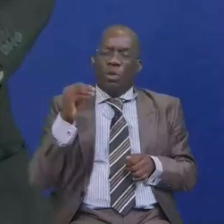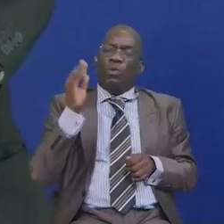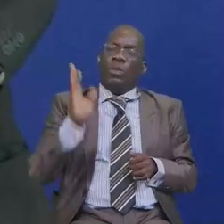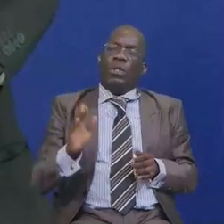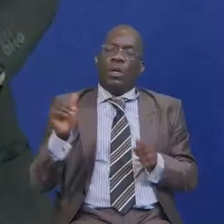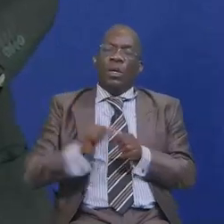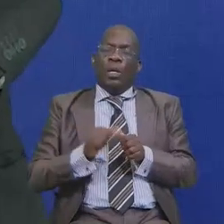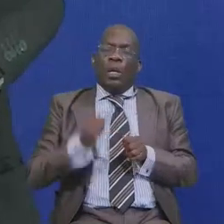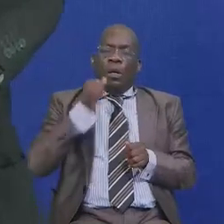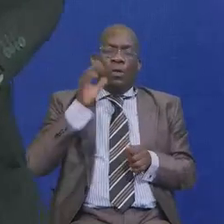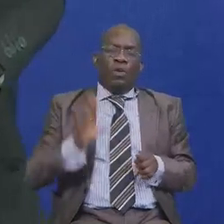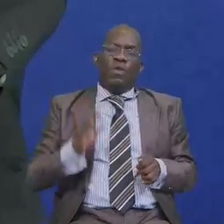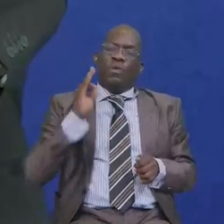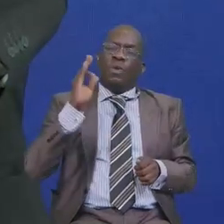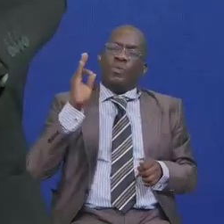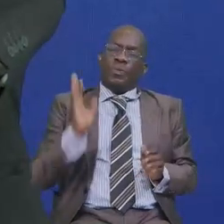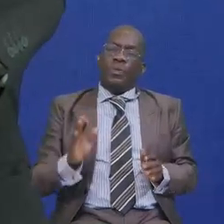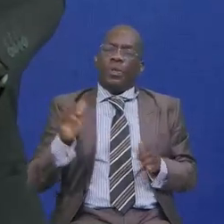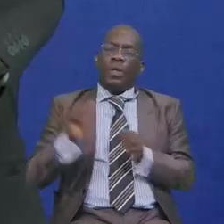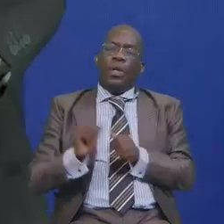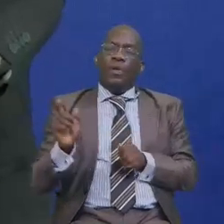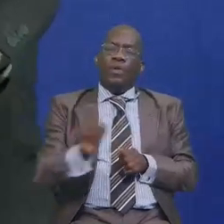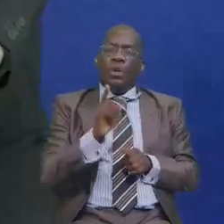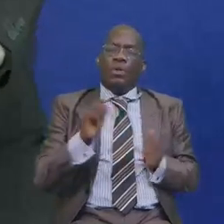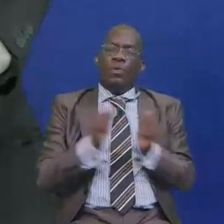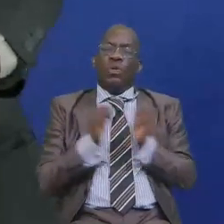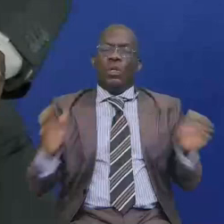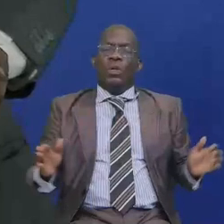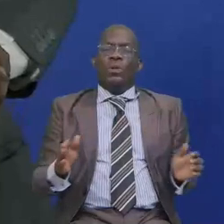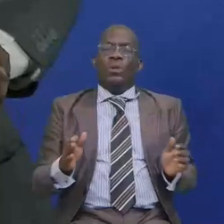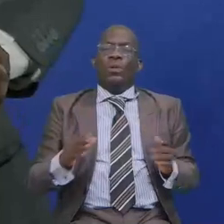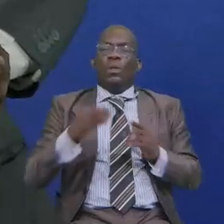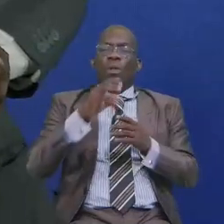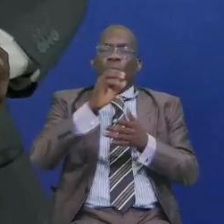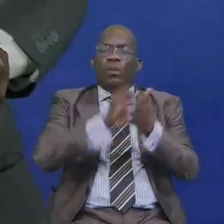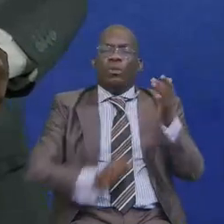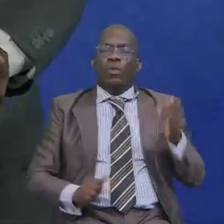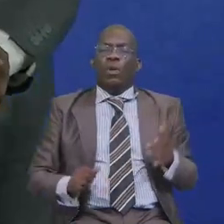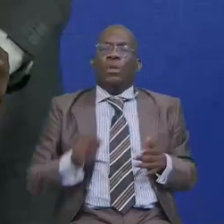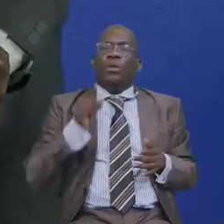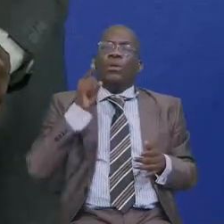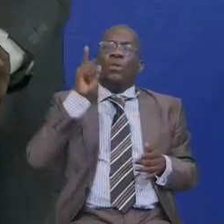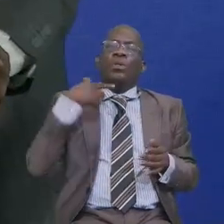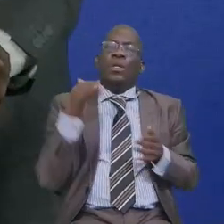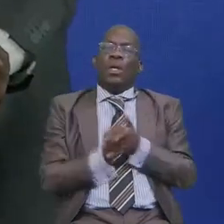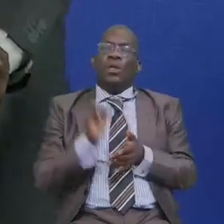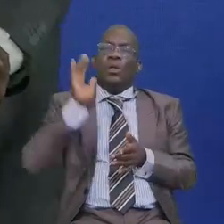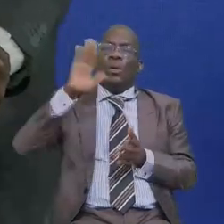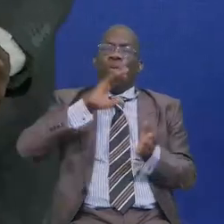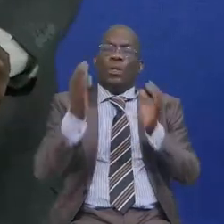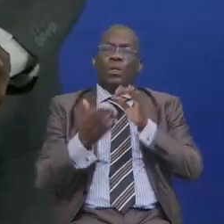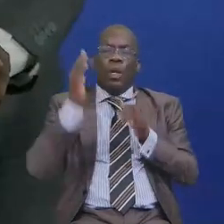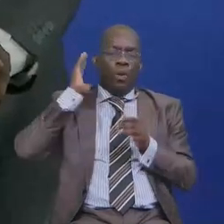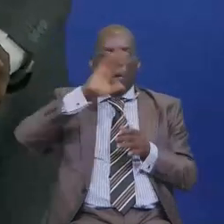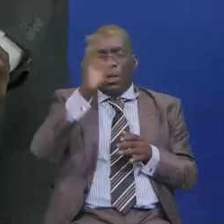chaque ministre femme, chacun sans exception. Tu as dit que ta présence ne va jamais